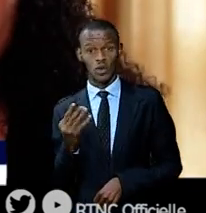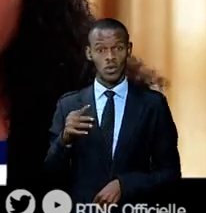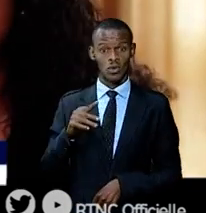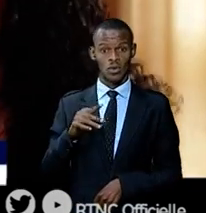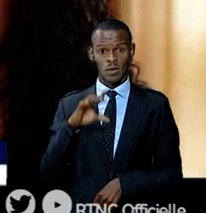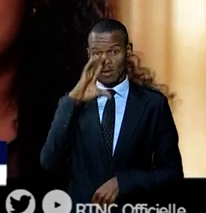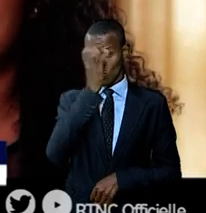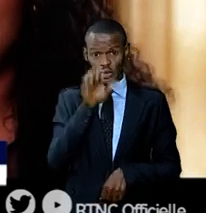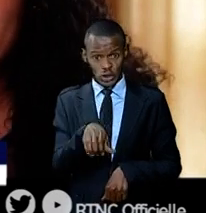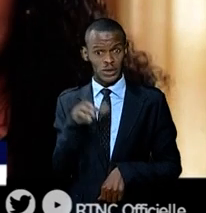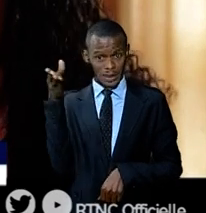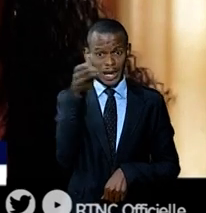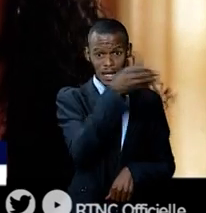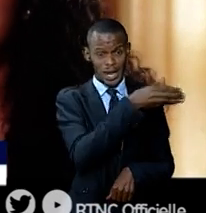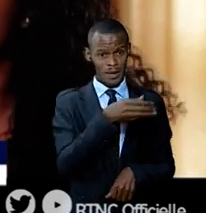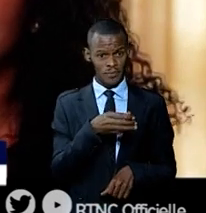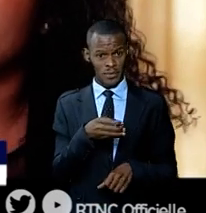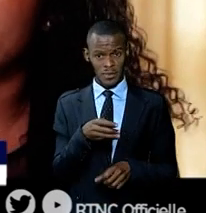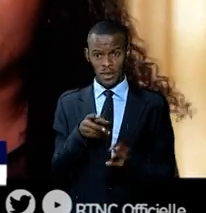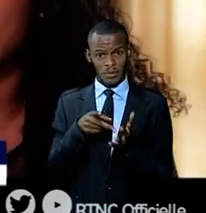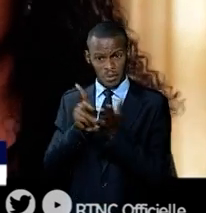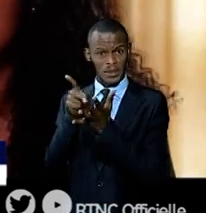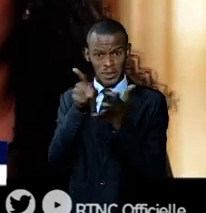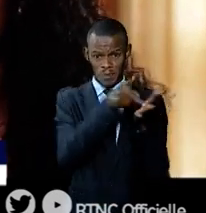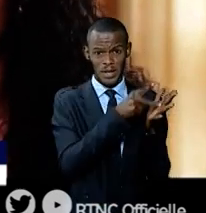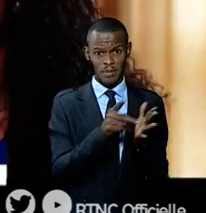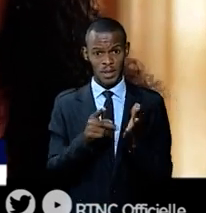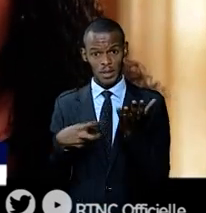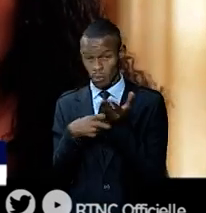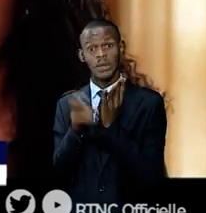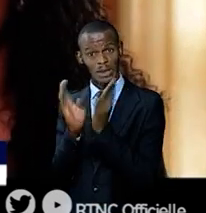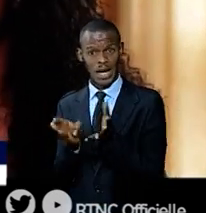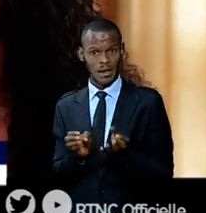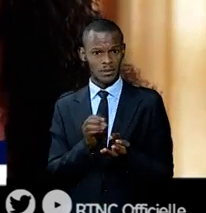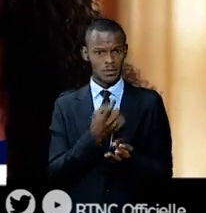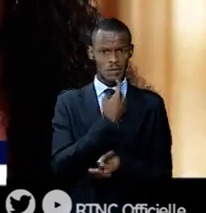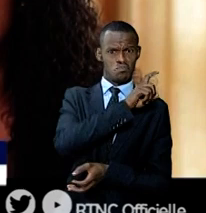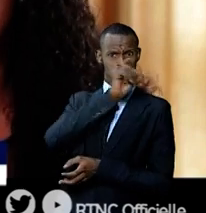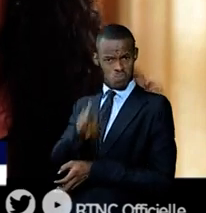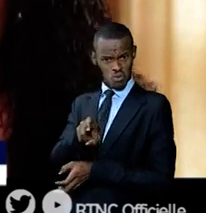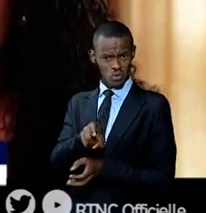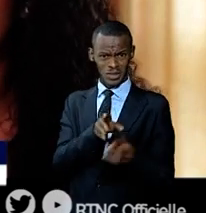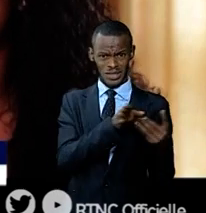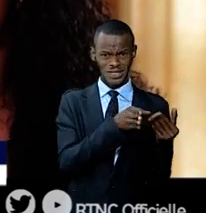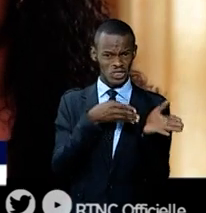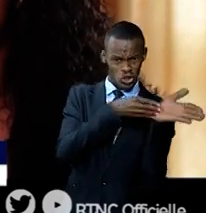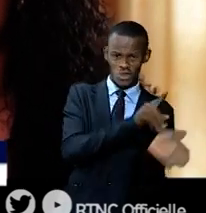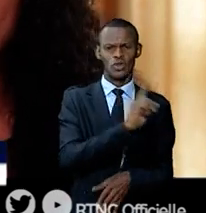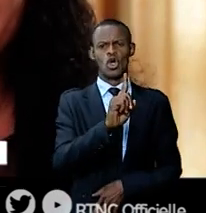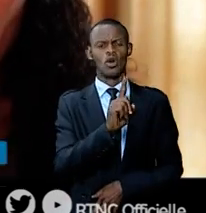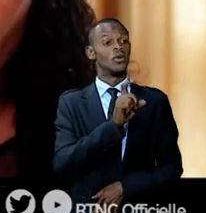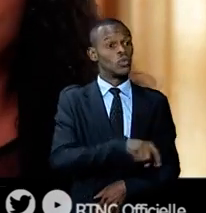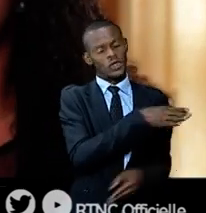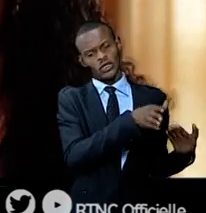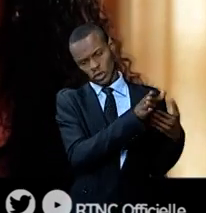millions de Congolais ne doivent pas payer les carburants 5 000 francs parce qu'il y a une société qui vient perturber mon réseau. Il doit se conformer à la réglementation, il doit venir au ministère de